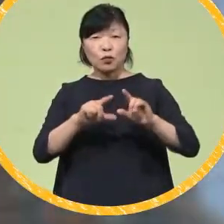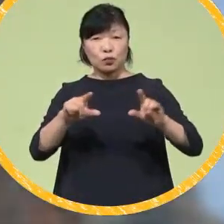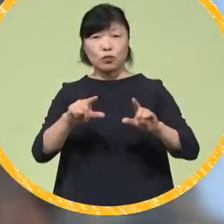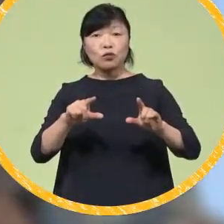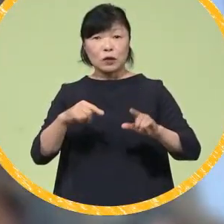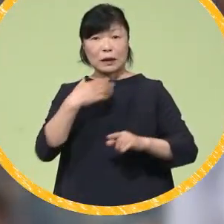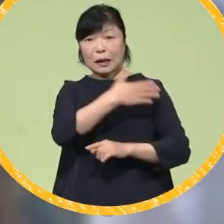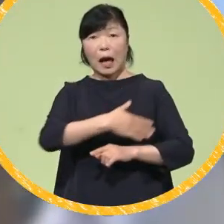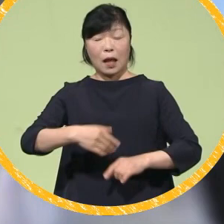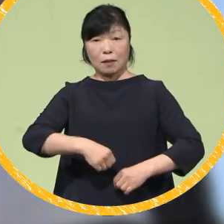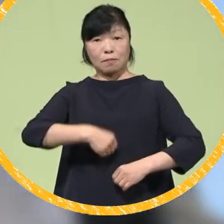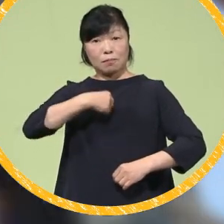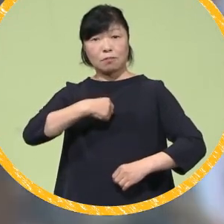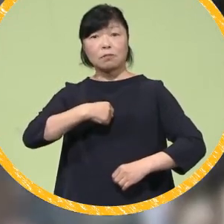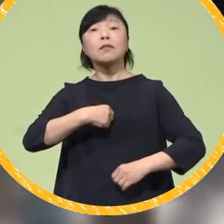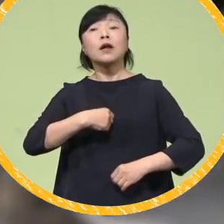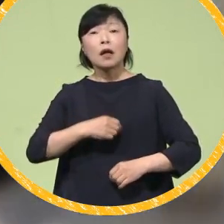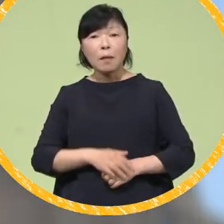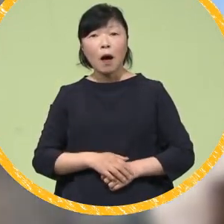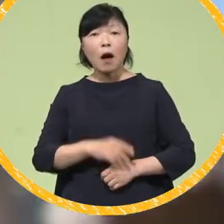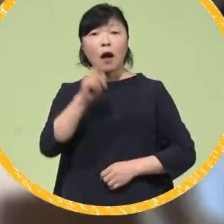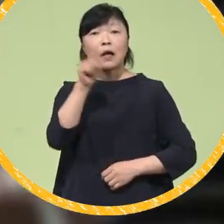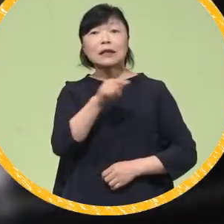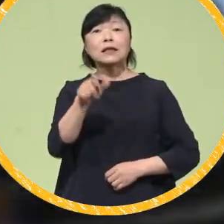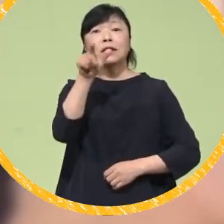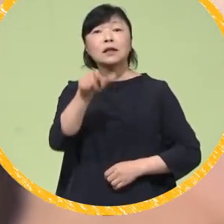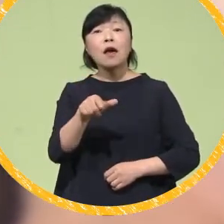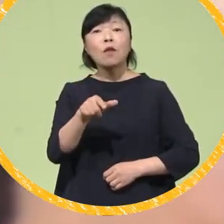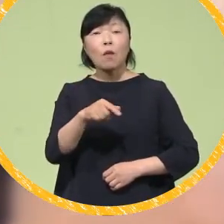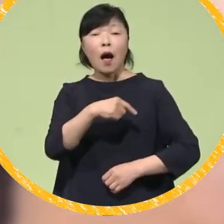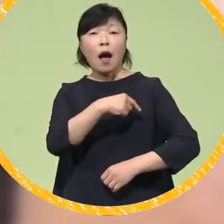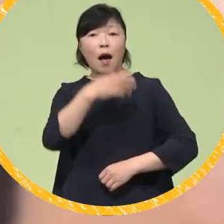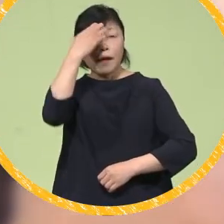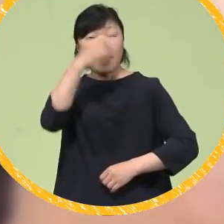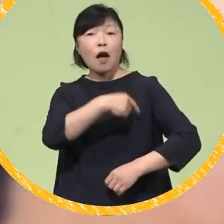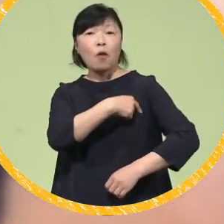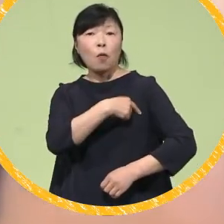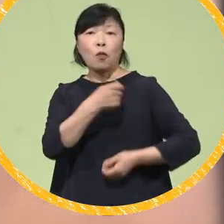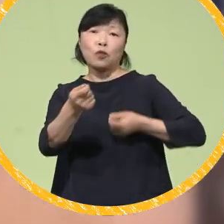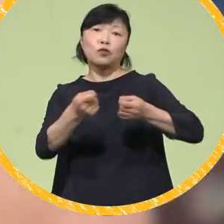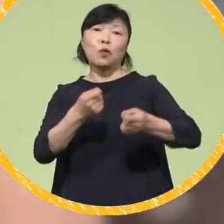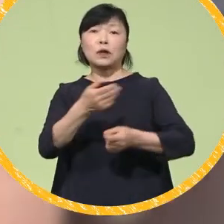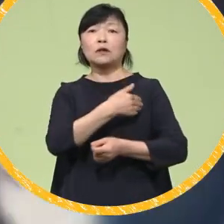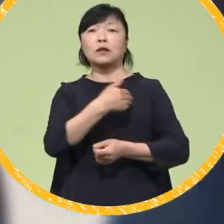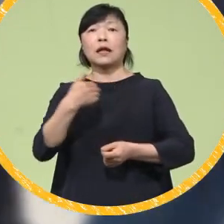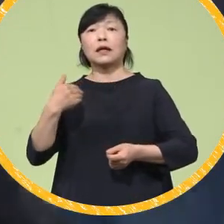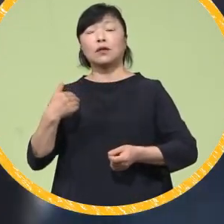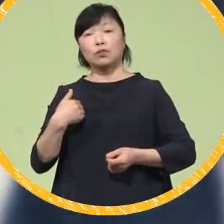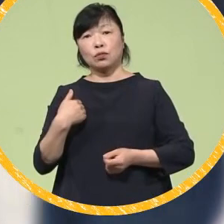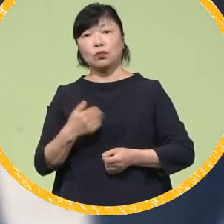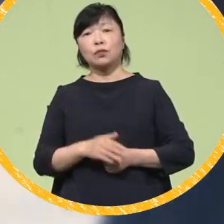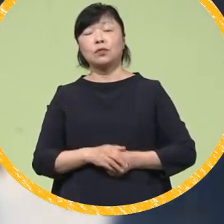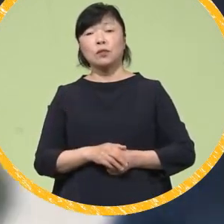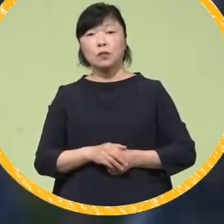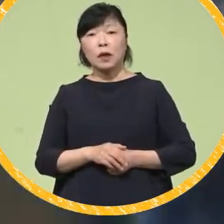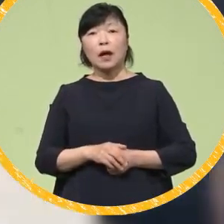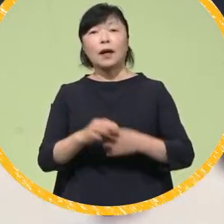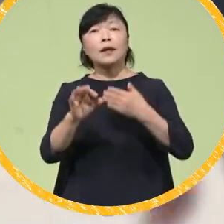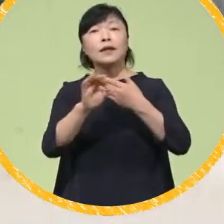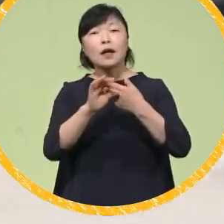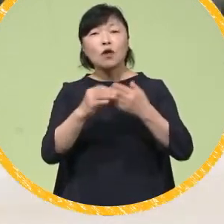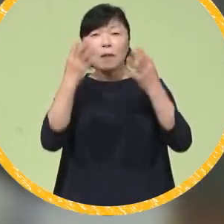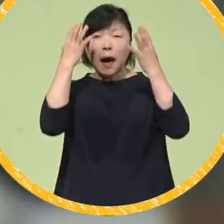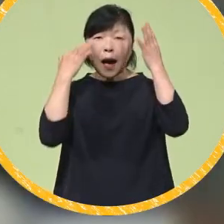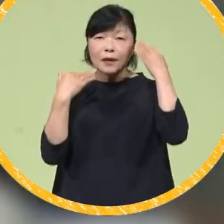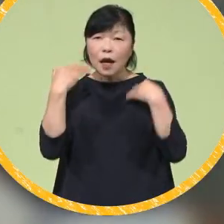いてると、はい、人間体温をうまく調節する機構が、はい、働いていて、はい、で例えば汗